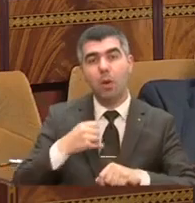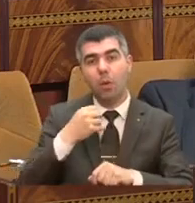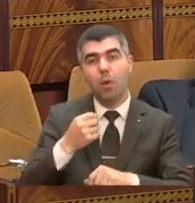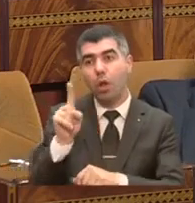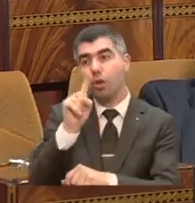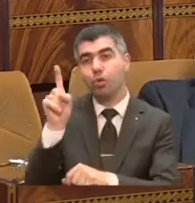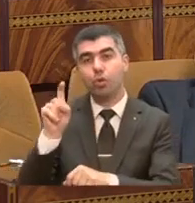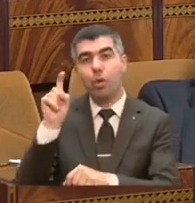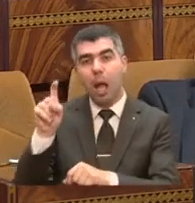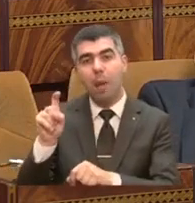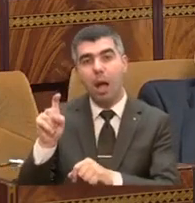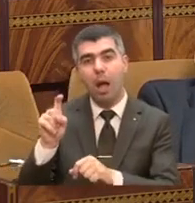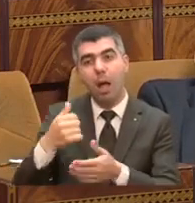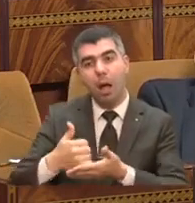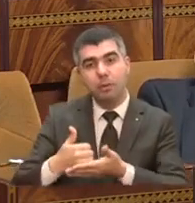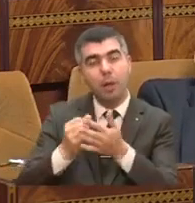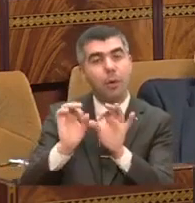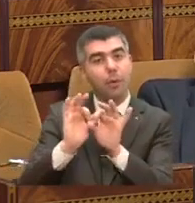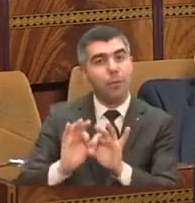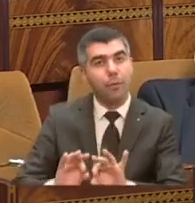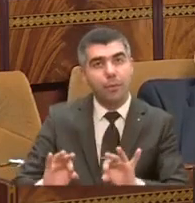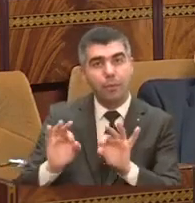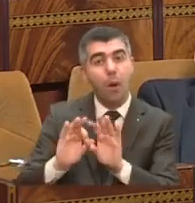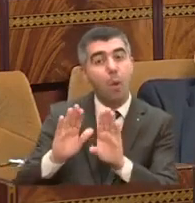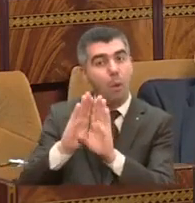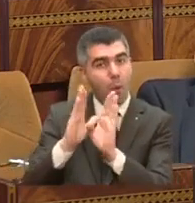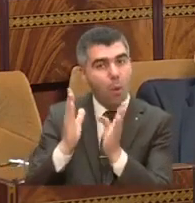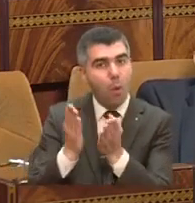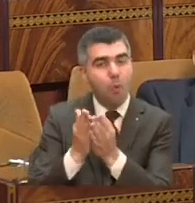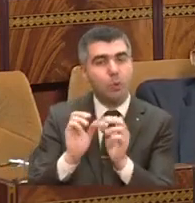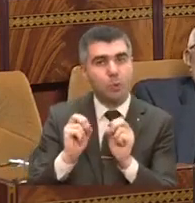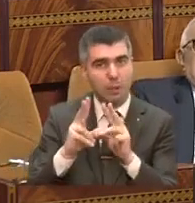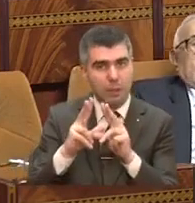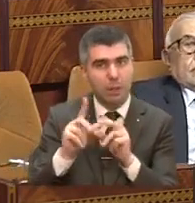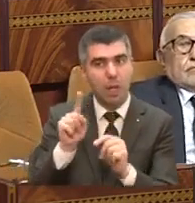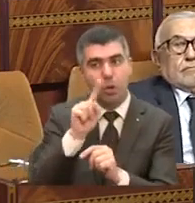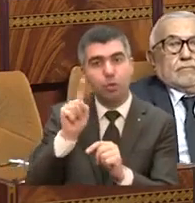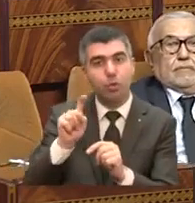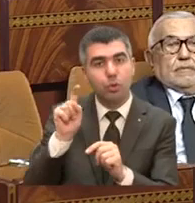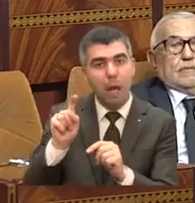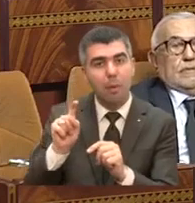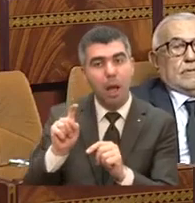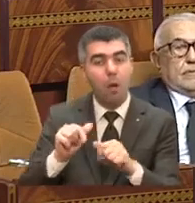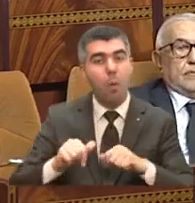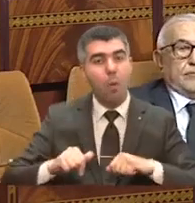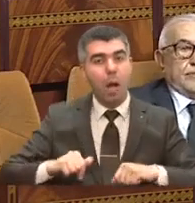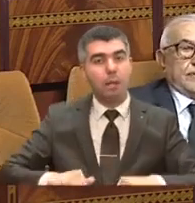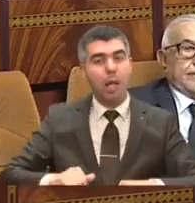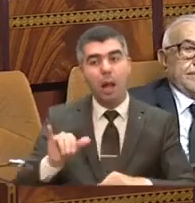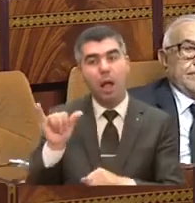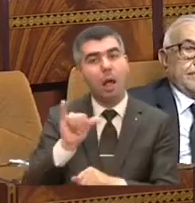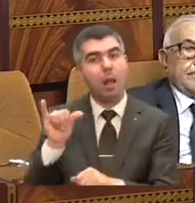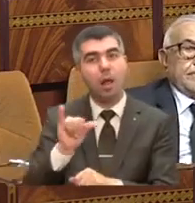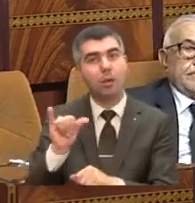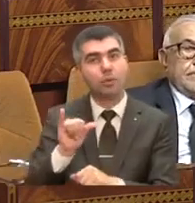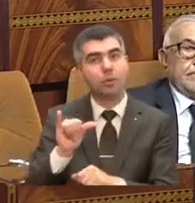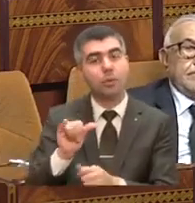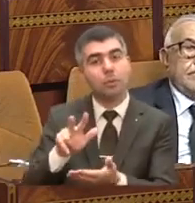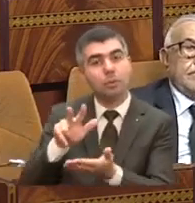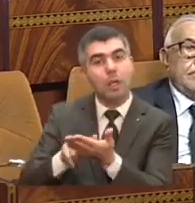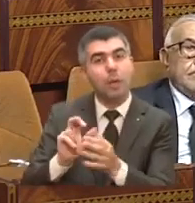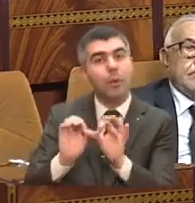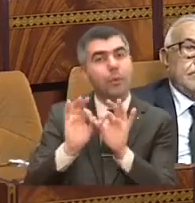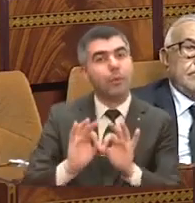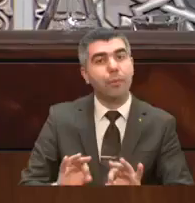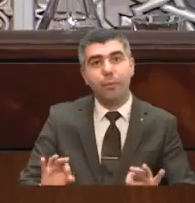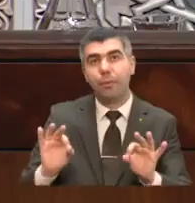هي اللي ما كتعطاش. اليوم يعني كل هذه الشروط متوفرة، علاش الجماعة علاش الوزارة ما كتلبيش؟ زائد واحد العدد ديال الاتفاقيات